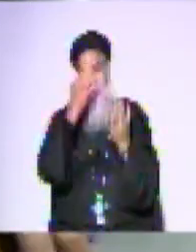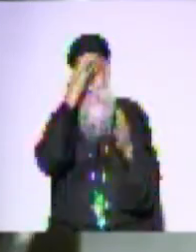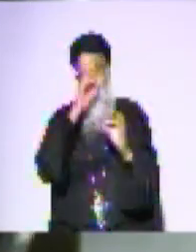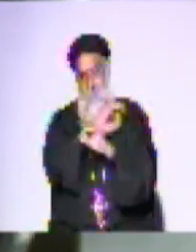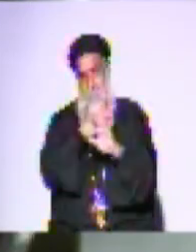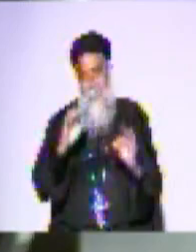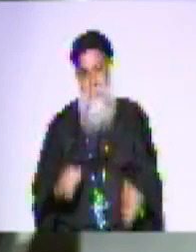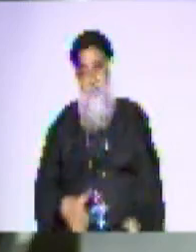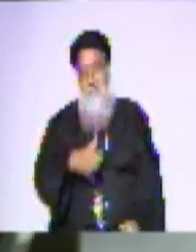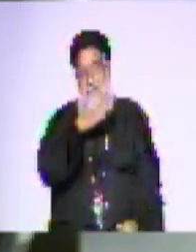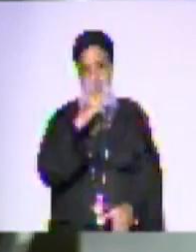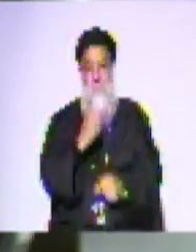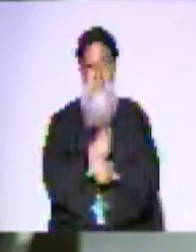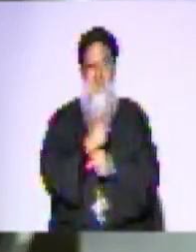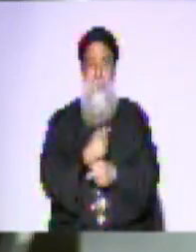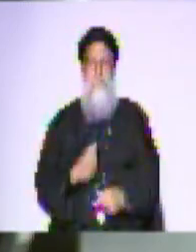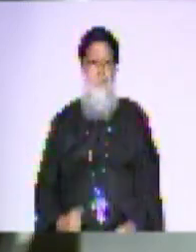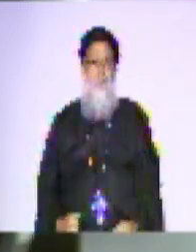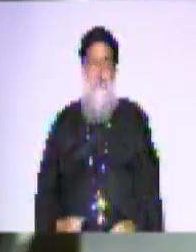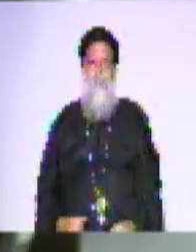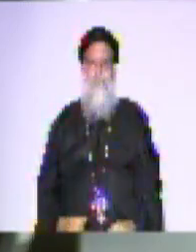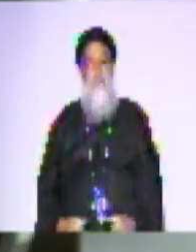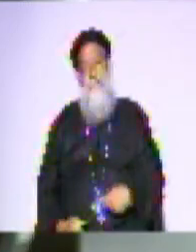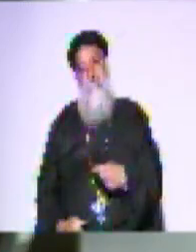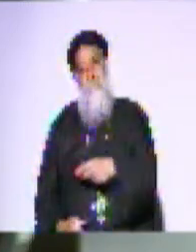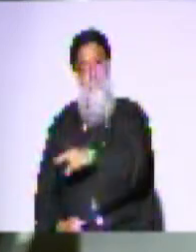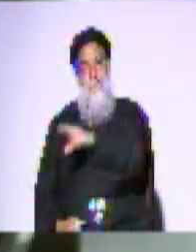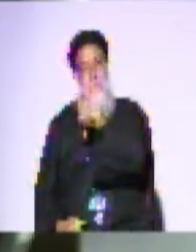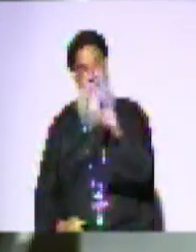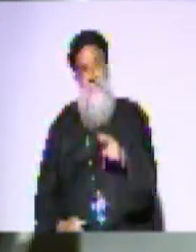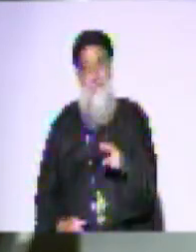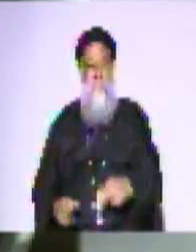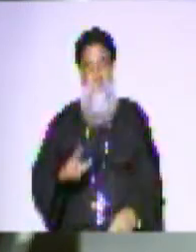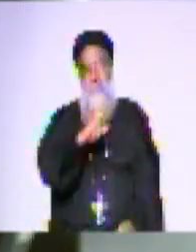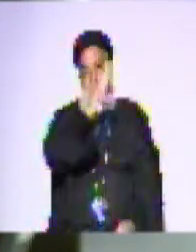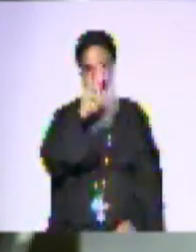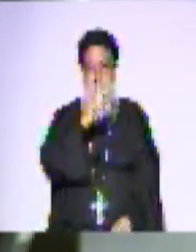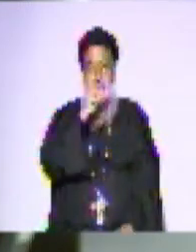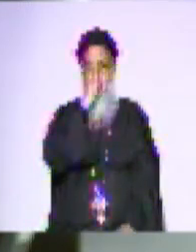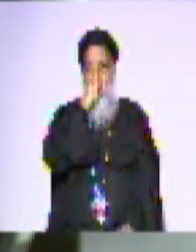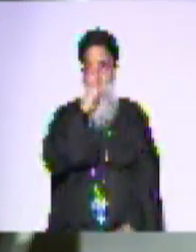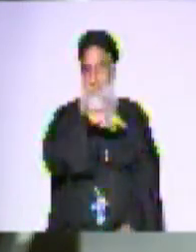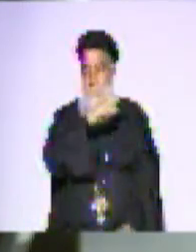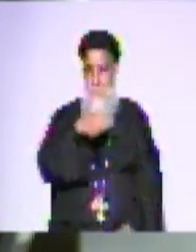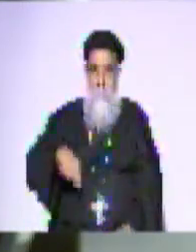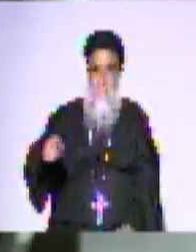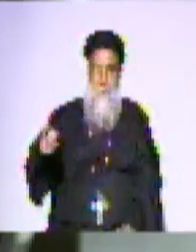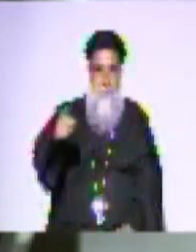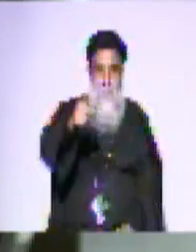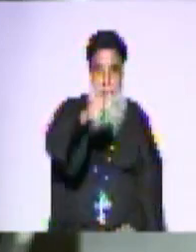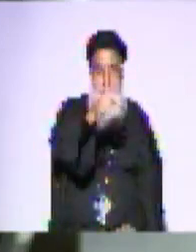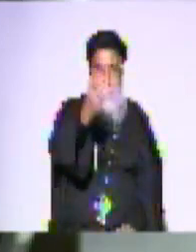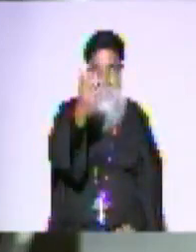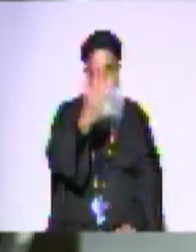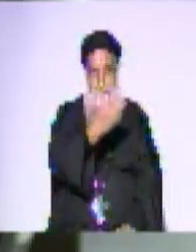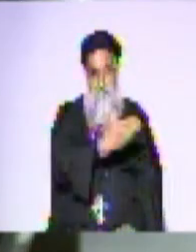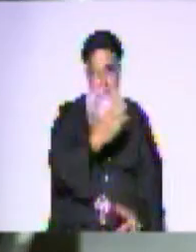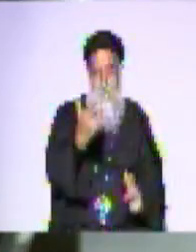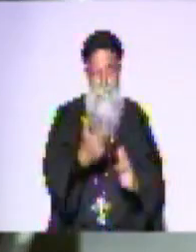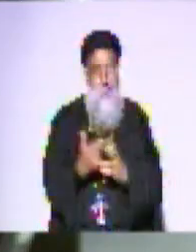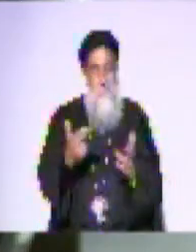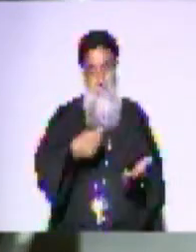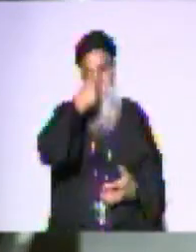الآباء مشغولين فبيعملوا السر والشعب كله بيحضر علشان لو حد